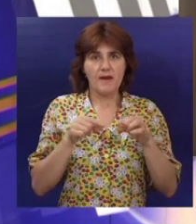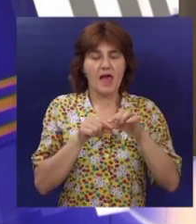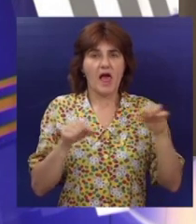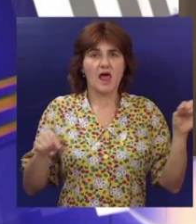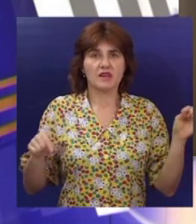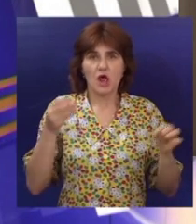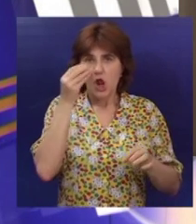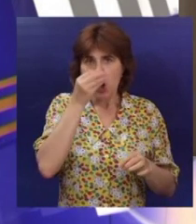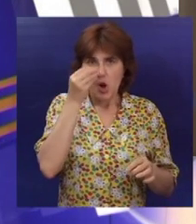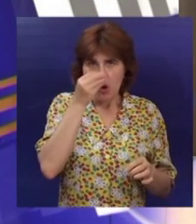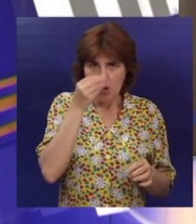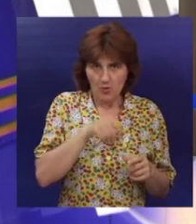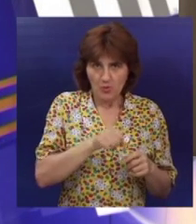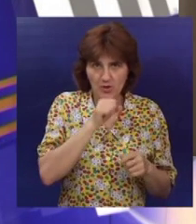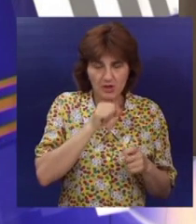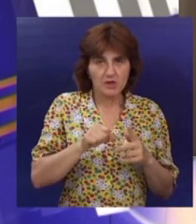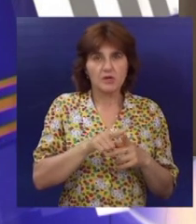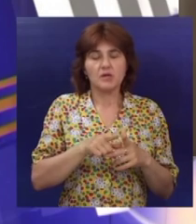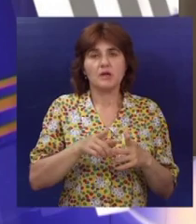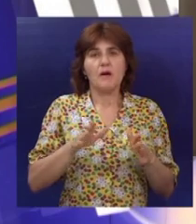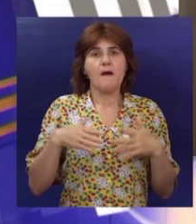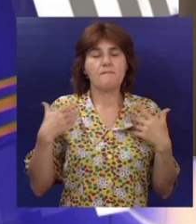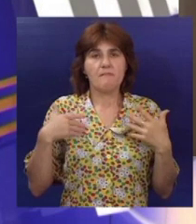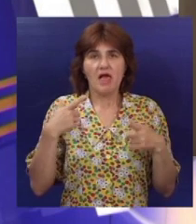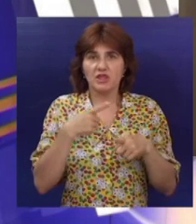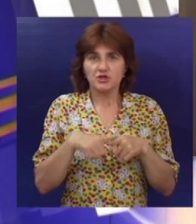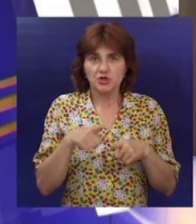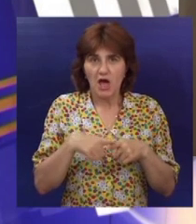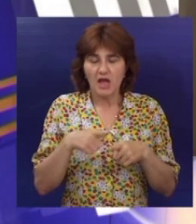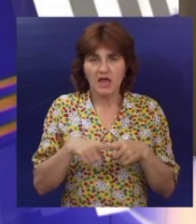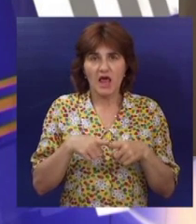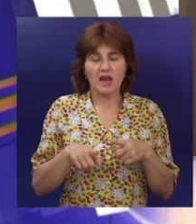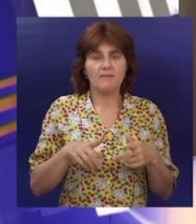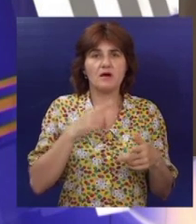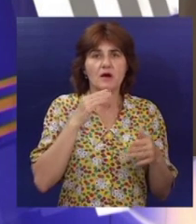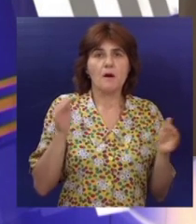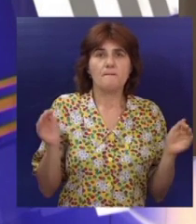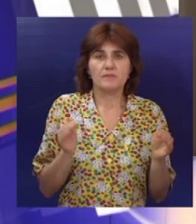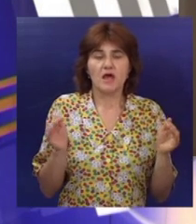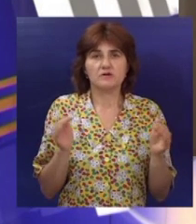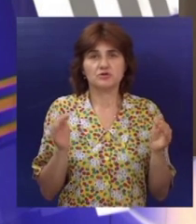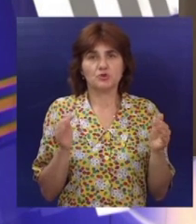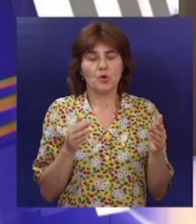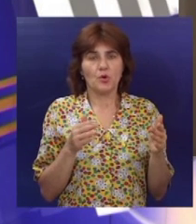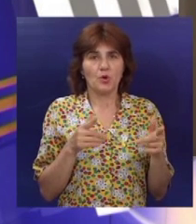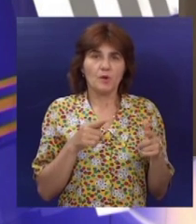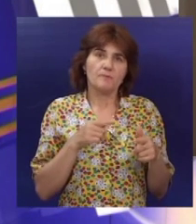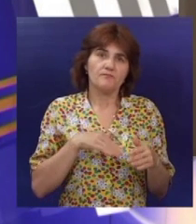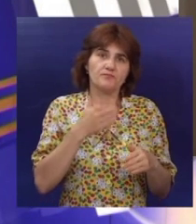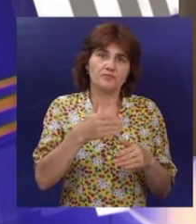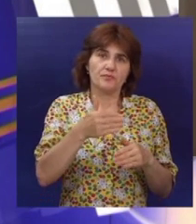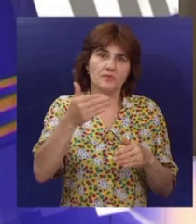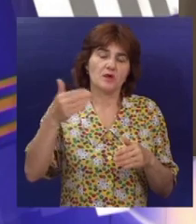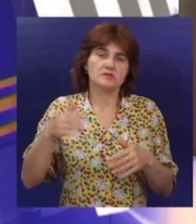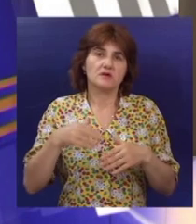smo krenuli, zatim posle mladog luka je krenula mlada šargarepa i integralna brašna pšenična, zatim